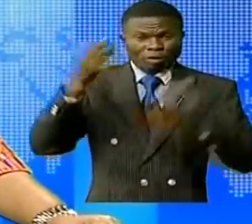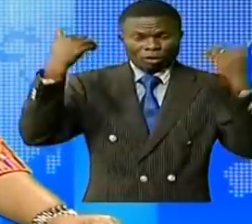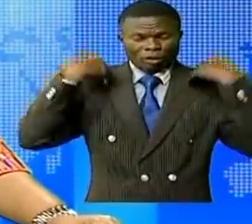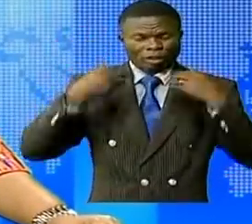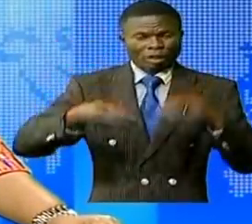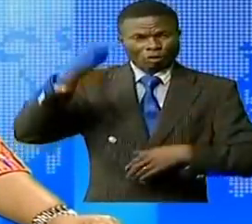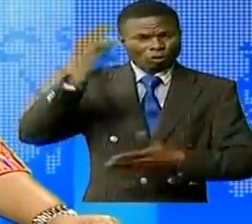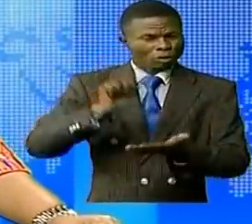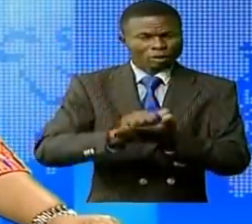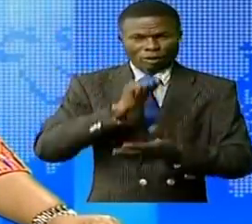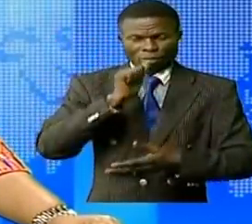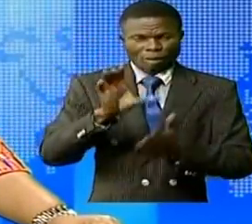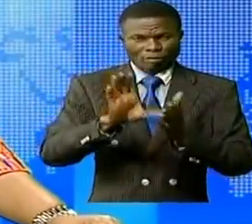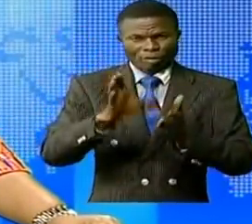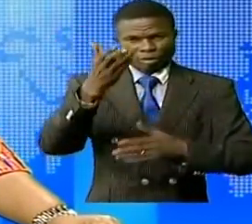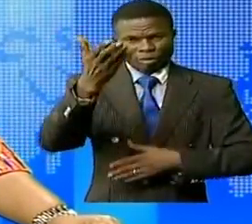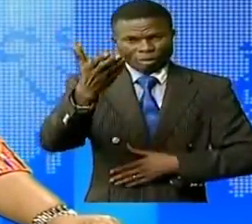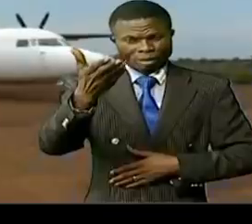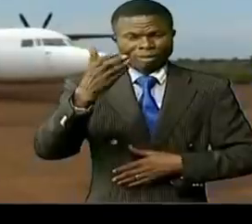visites. Patit Ndongo.